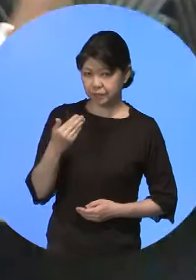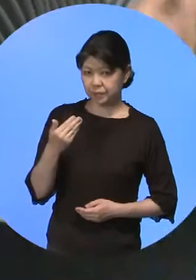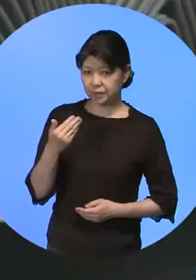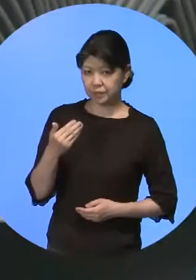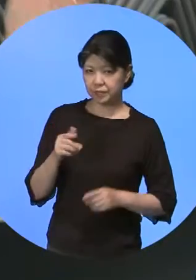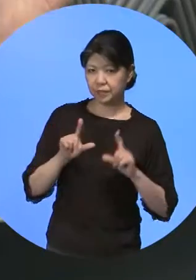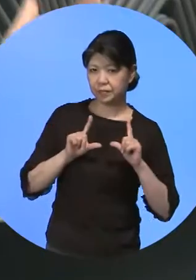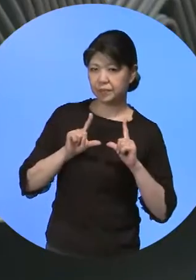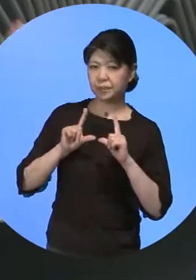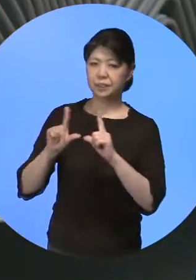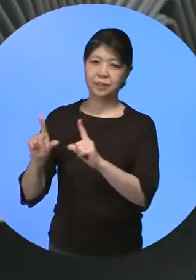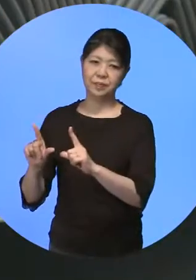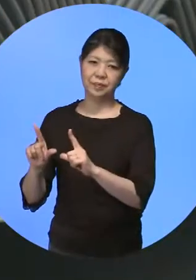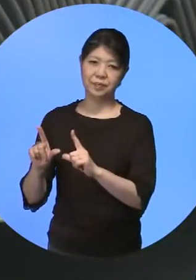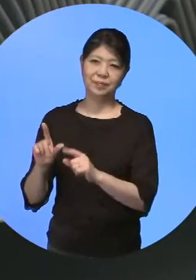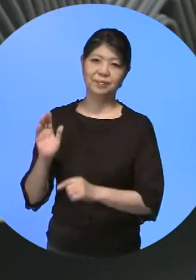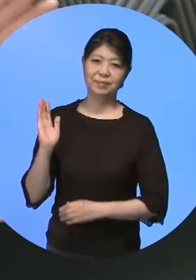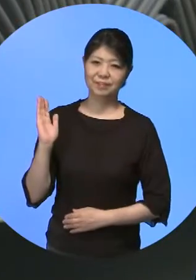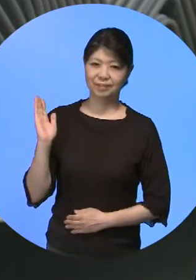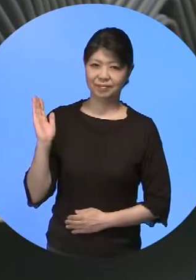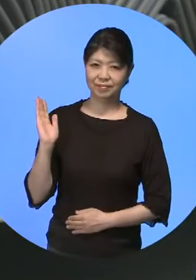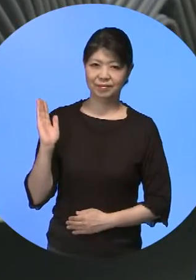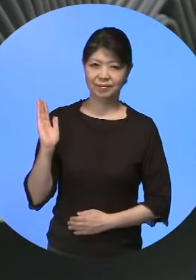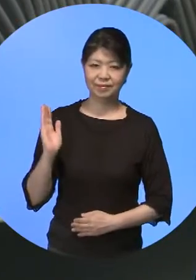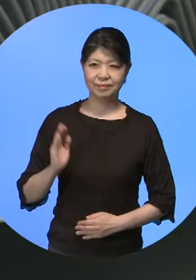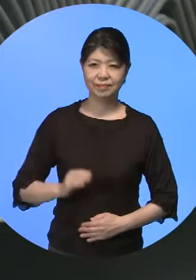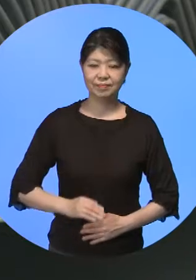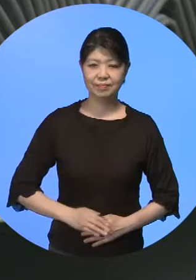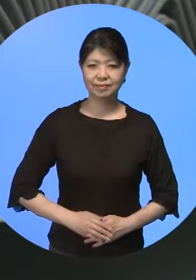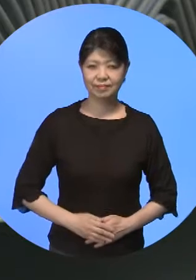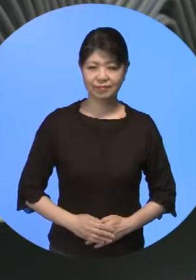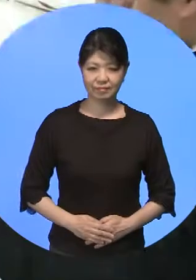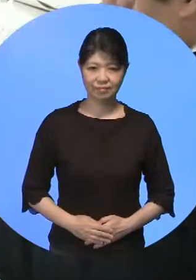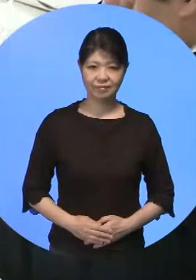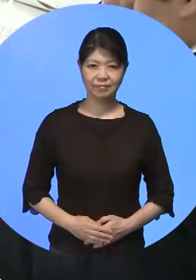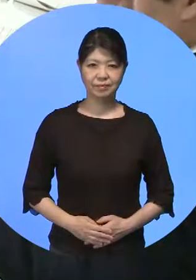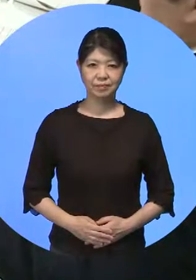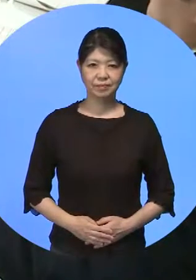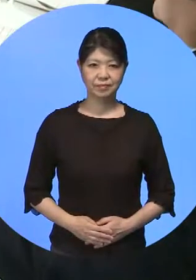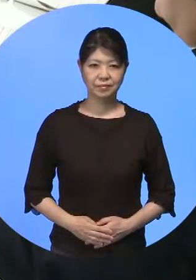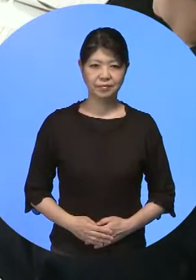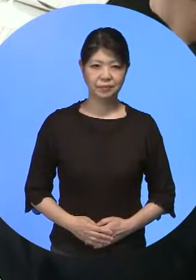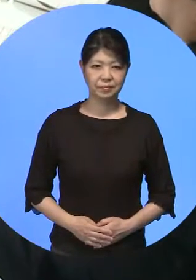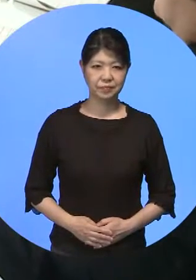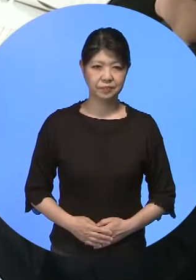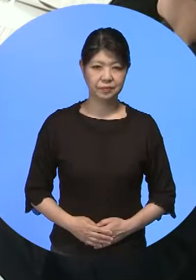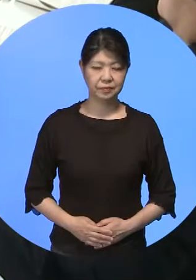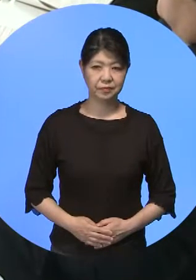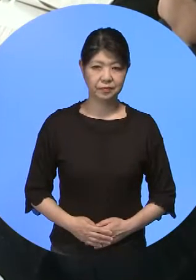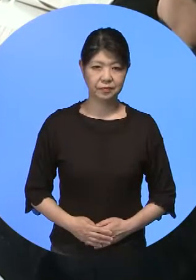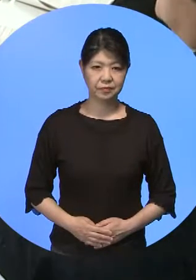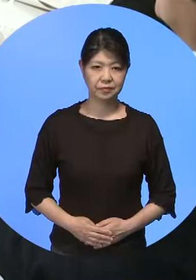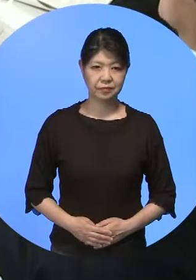めとする選定委員から出された疑問点などについて発表者が回答していきました。